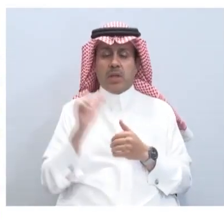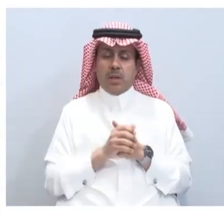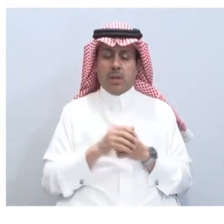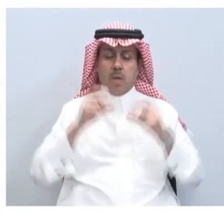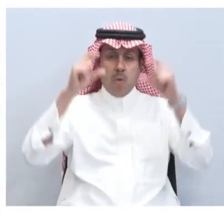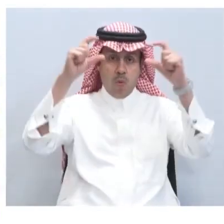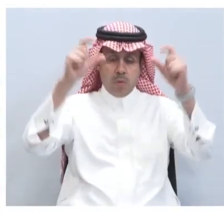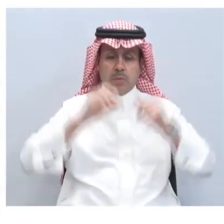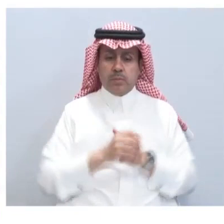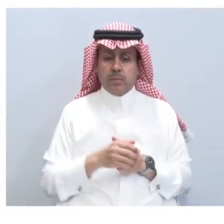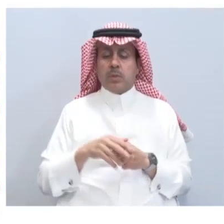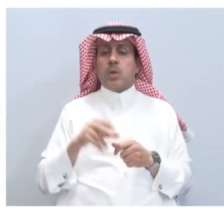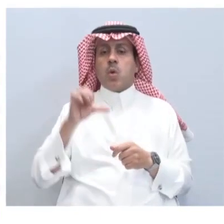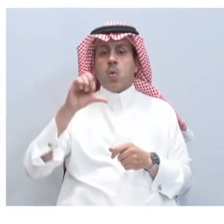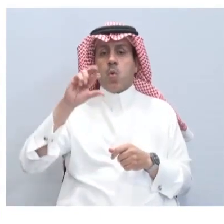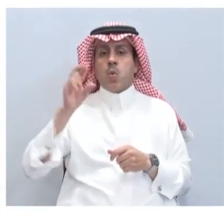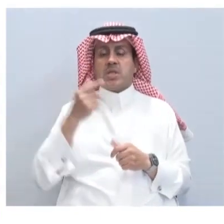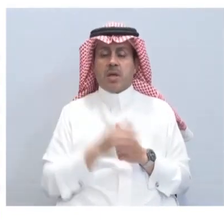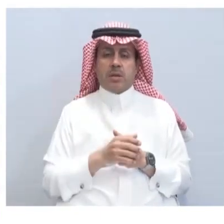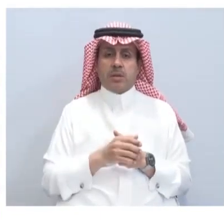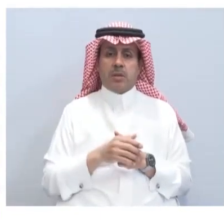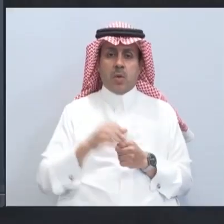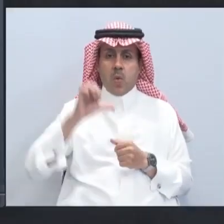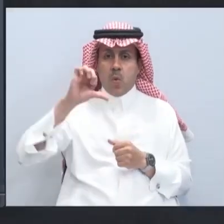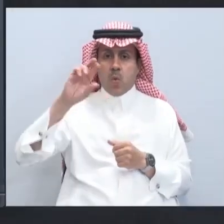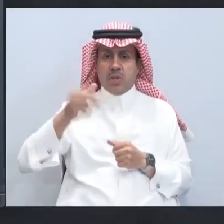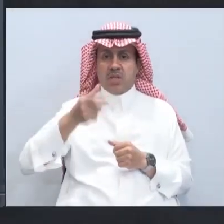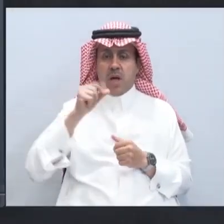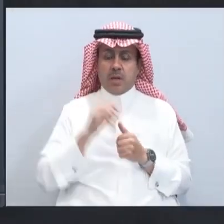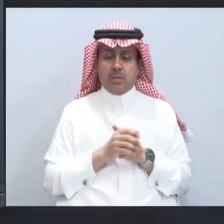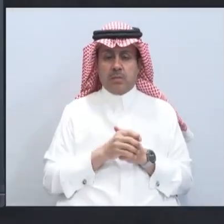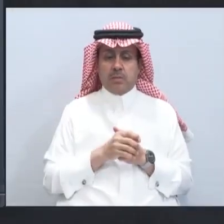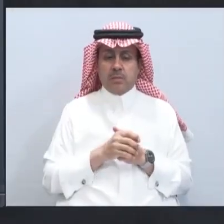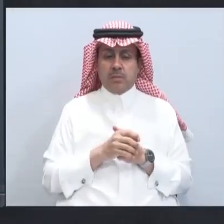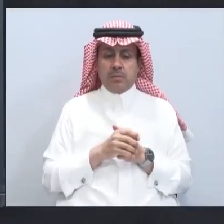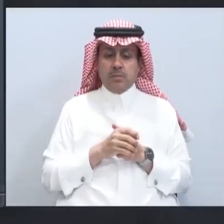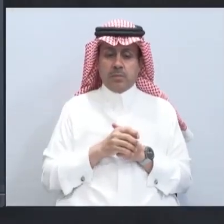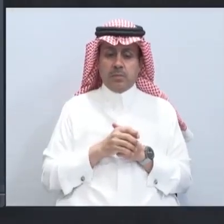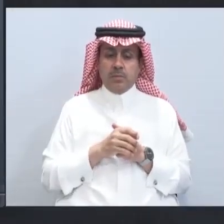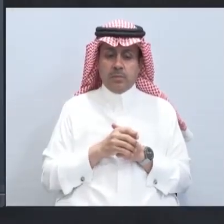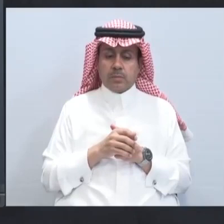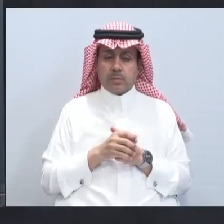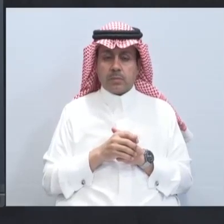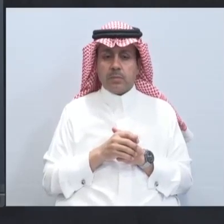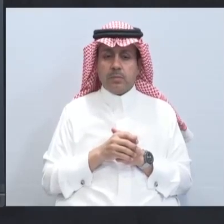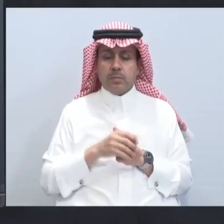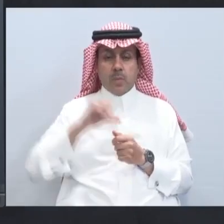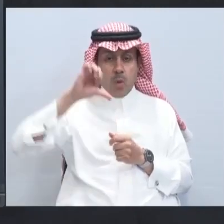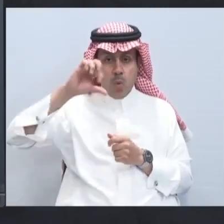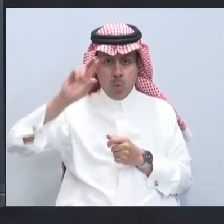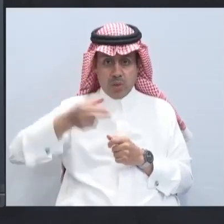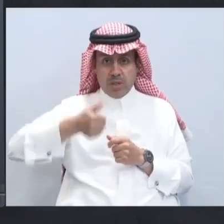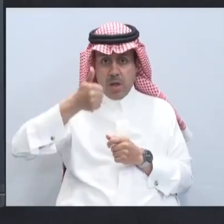مثال الوزارات هي تبحث انت مثلا في المحرك او في البحث الموضوعيه بمثلا فقط